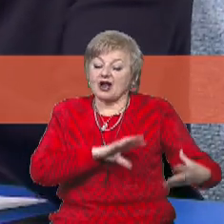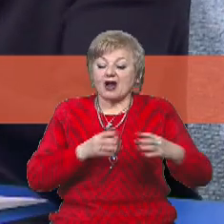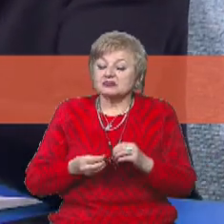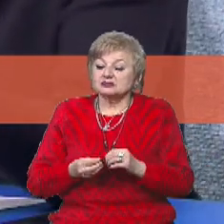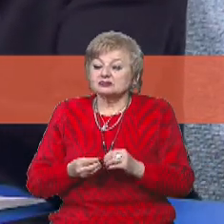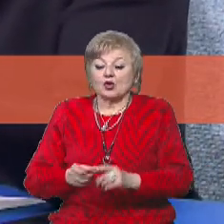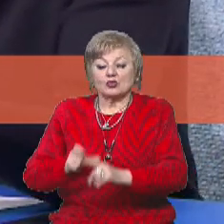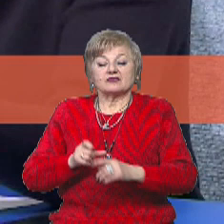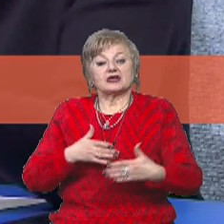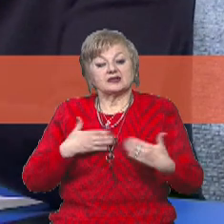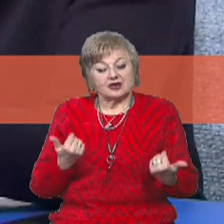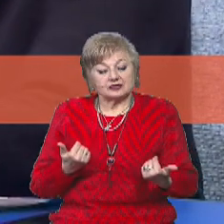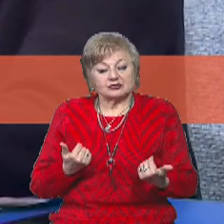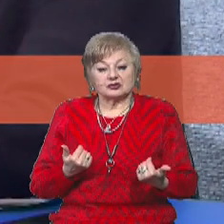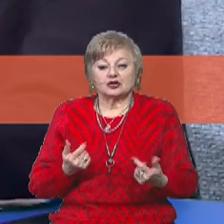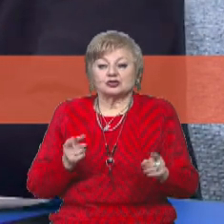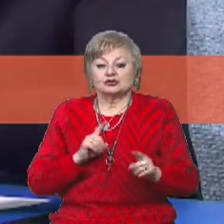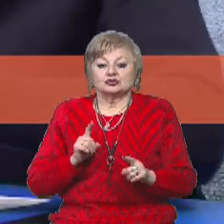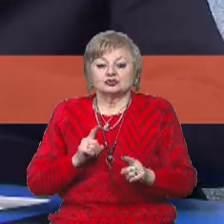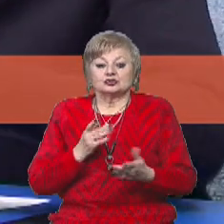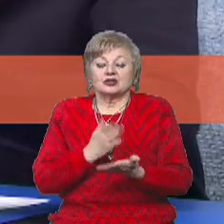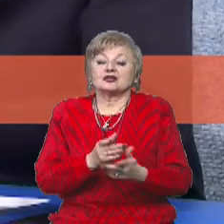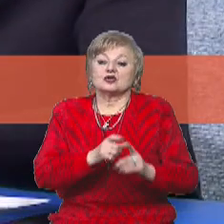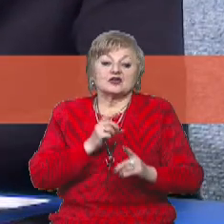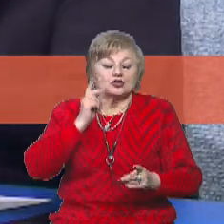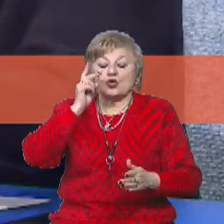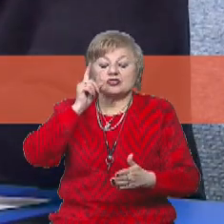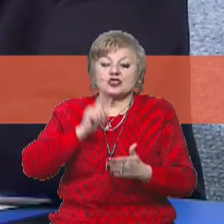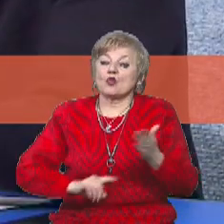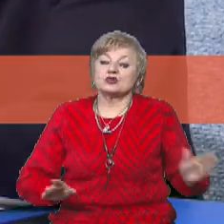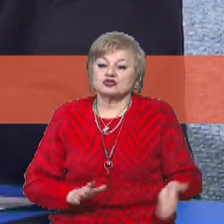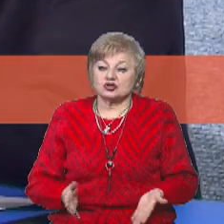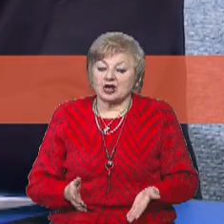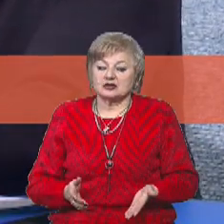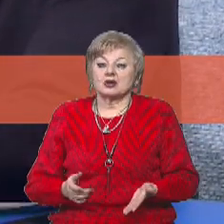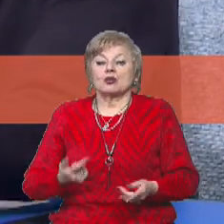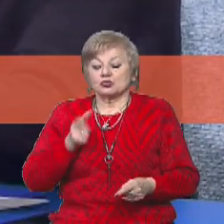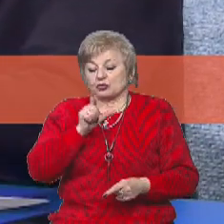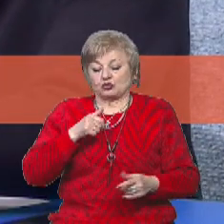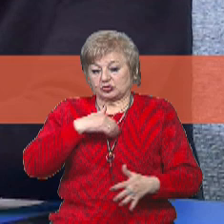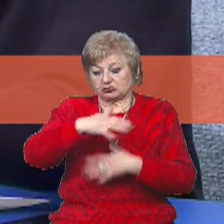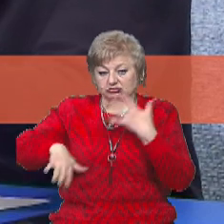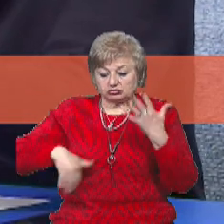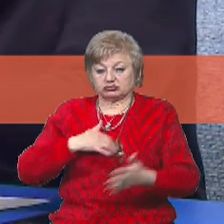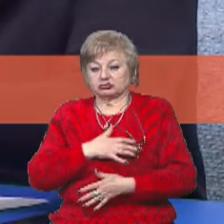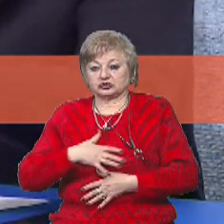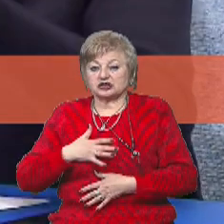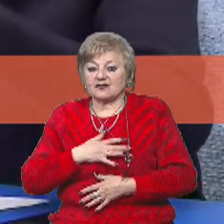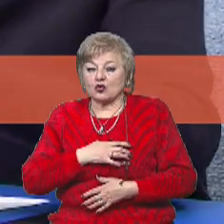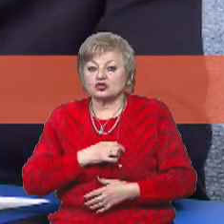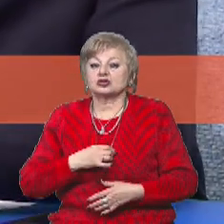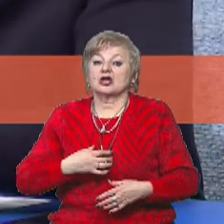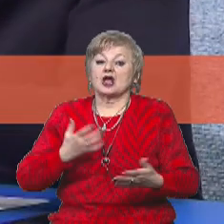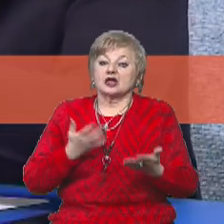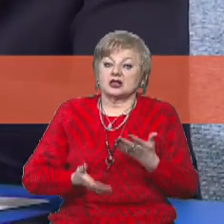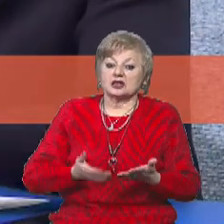відповіді нема, або є та відповідь, яка не переконує, і це помножує і паніку, і тривожність. Да. Якщо читати Фейсбук